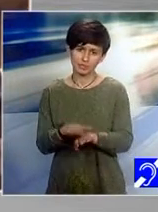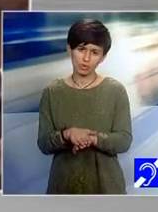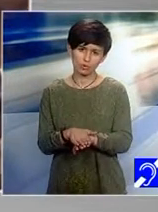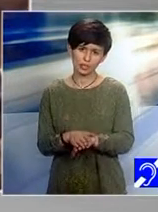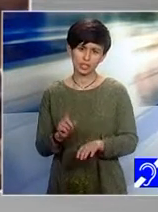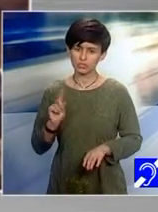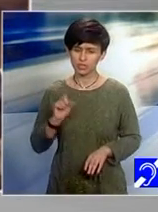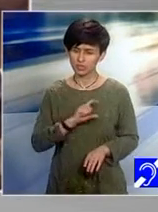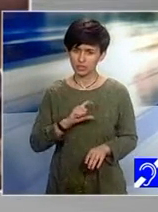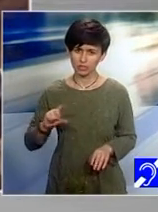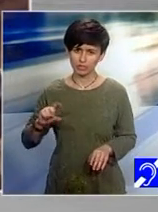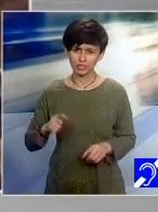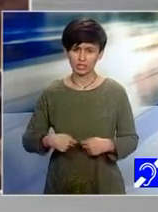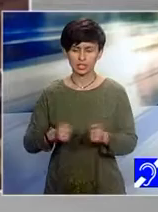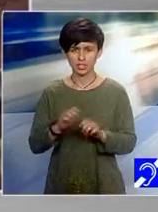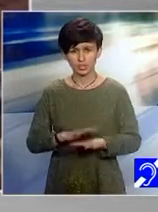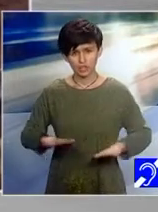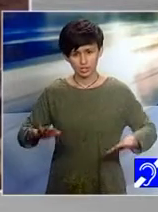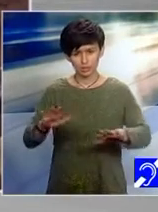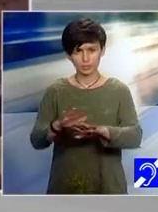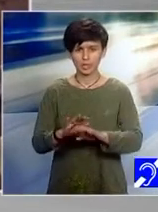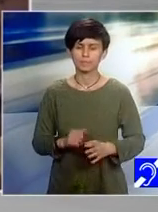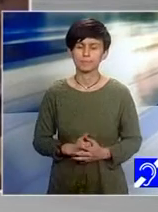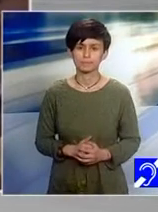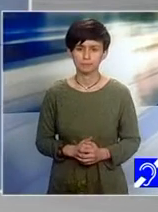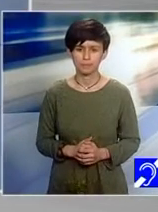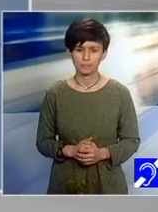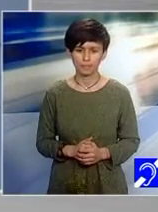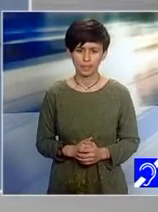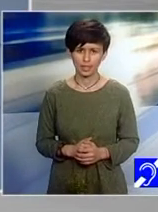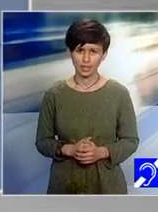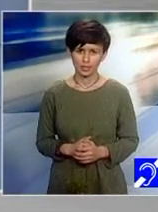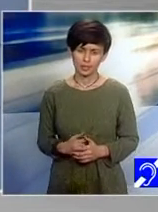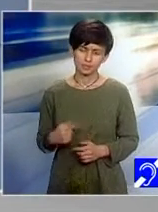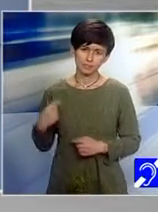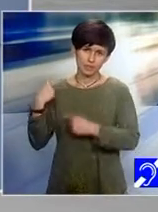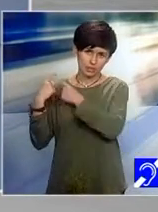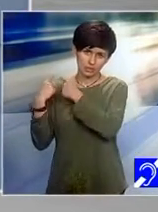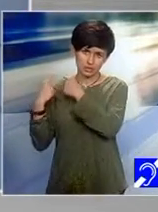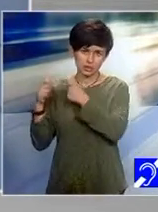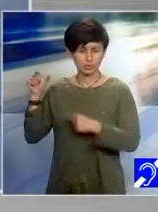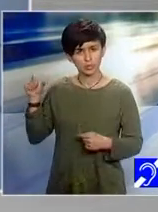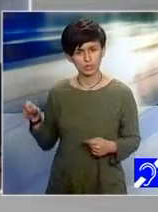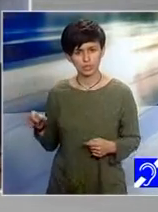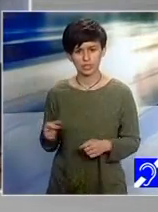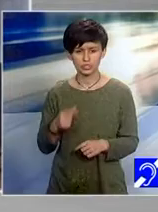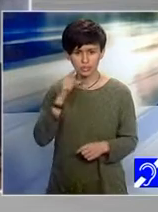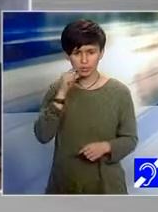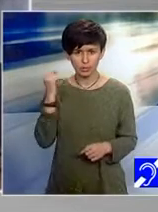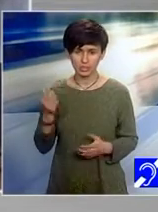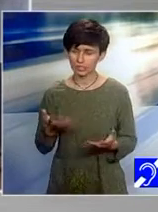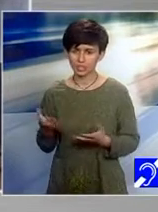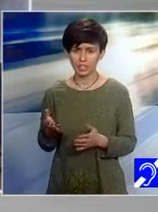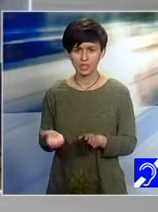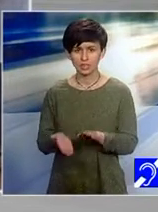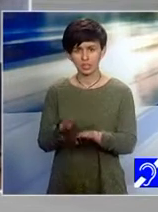ale întregii umanități, iar faptul că urmași ai unor oameni care au fost victime